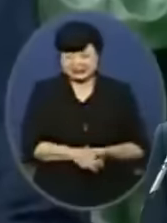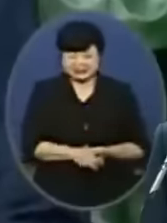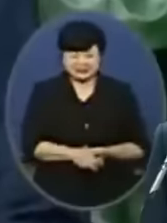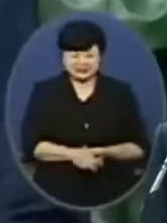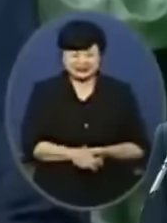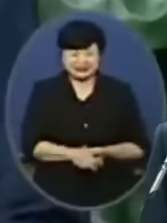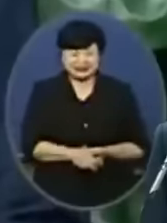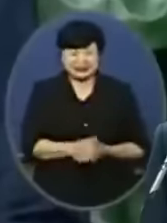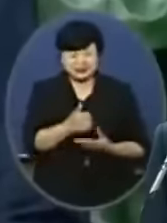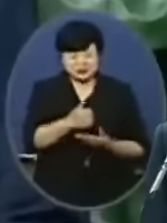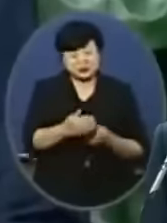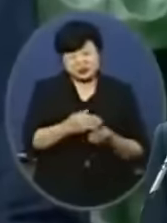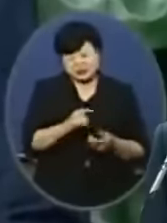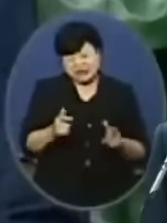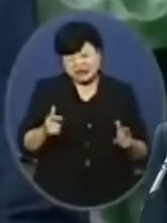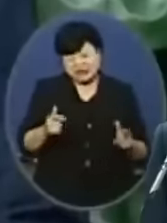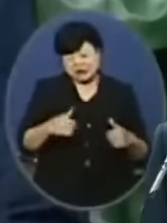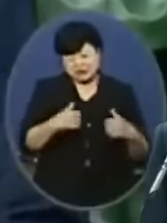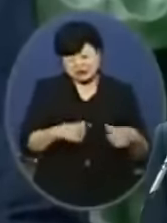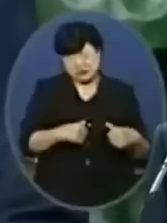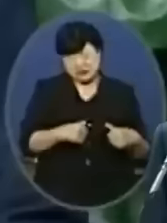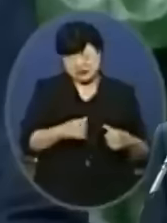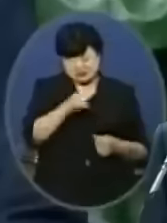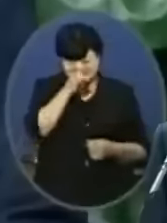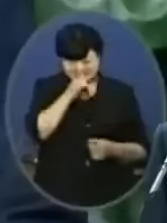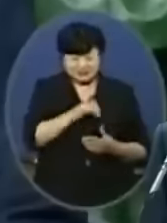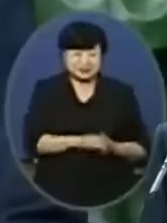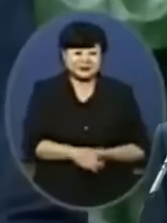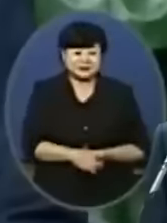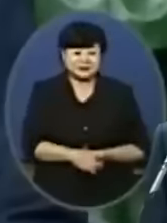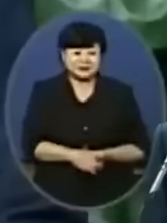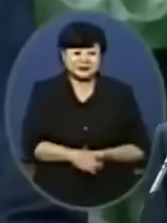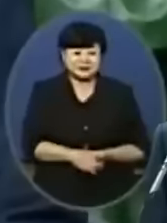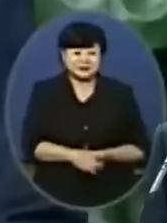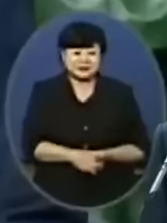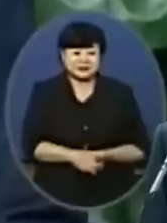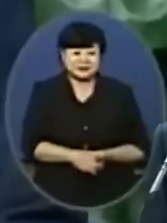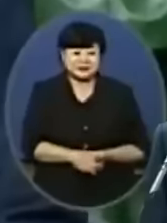이번 케이스는 주님이 안 되겠습니다. 그렇게 말할 것 아닙니까?